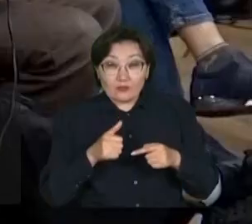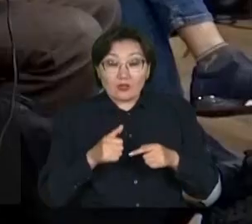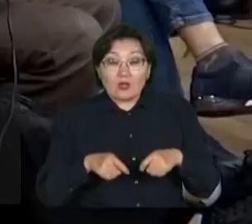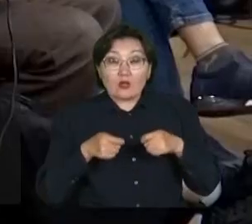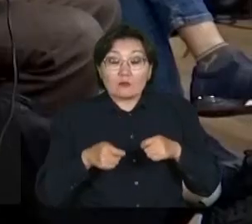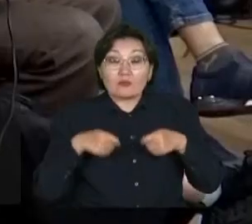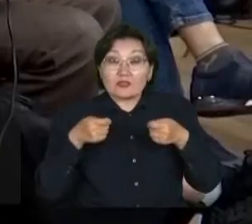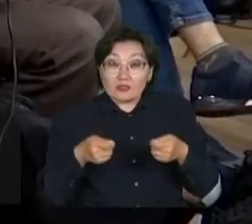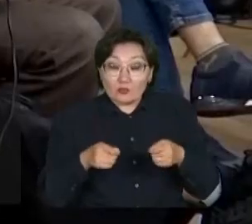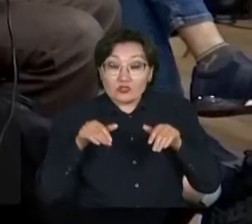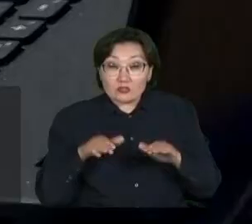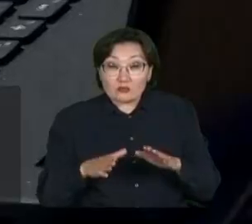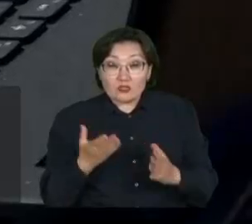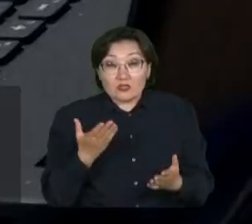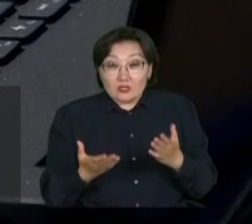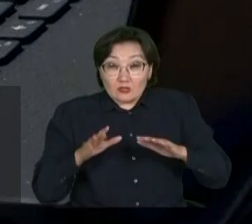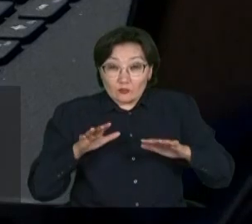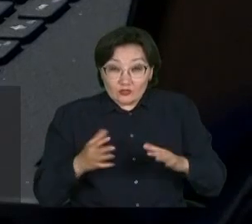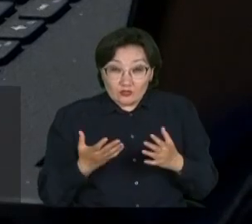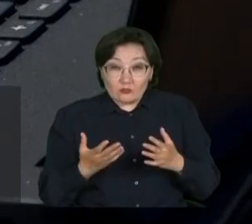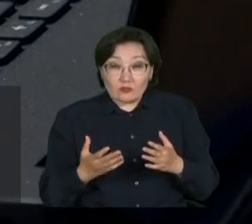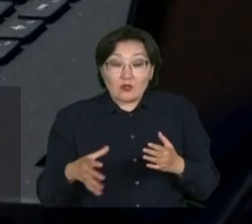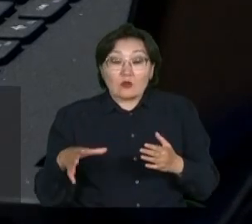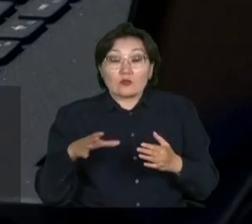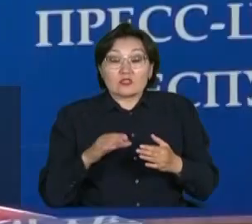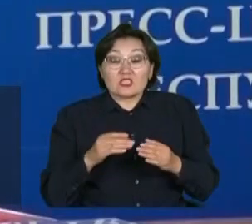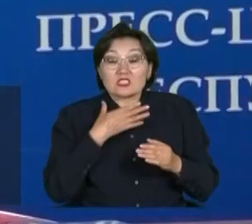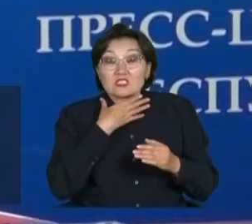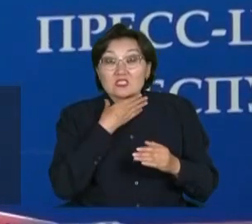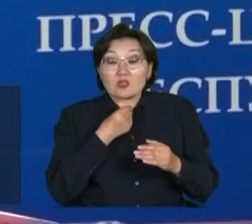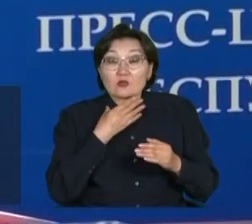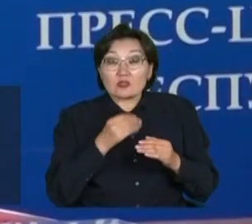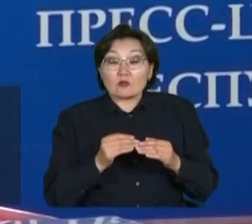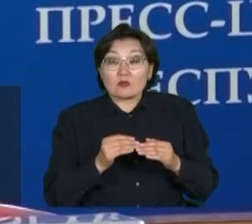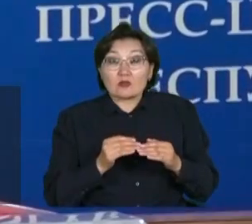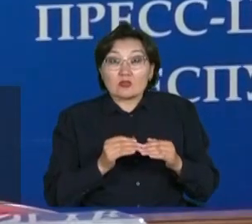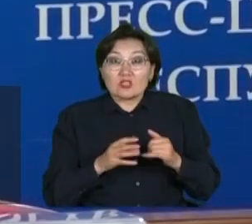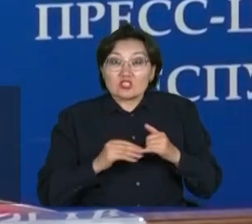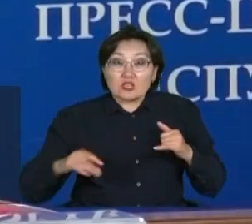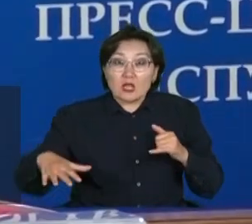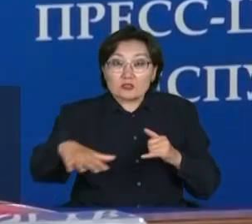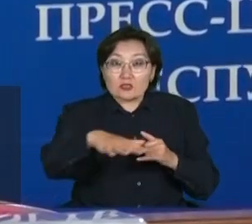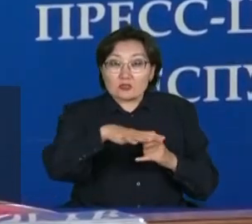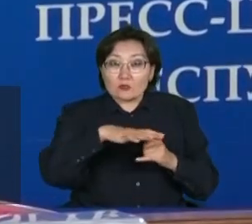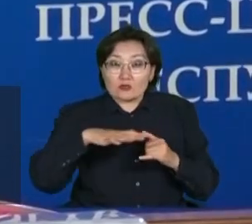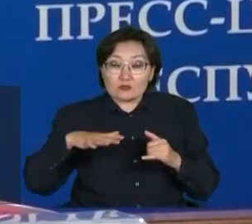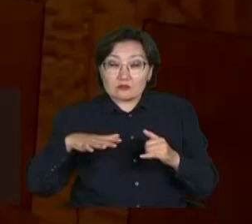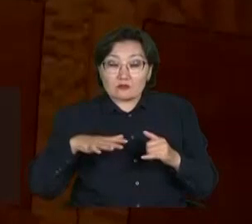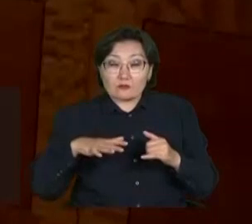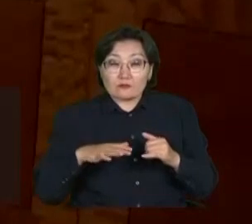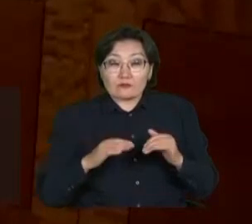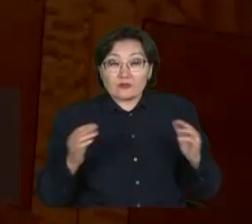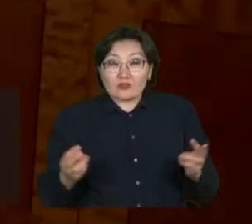боп шешілді. Енді құдай сақтасын, биыл бар күшті салып, Семей, сонда жазық өңірлердегі